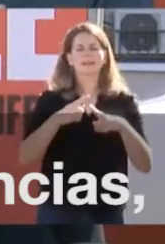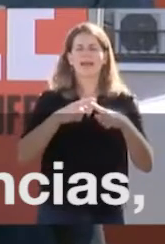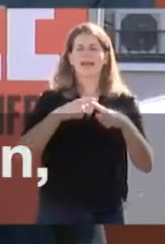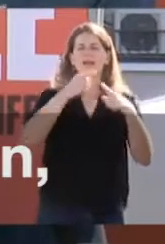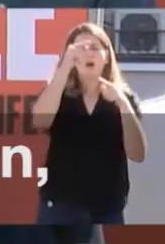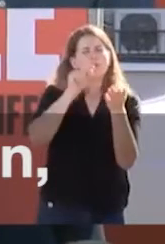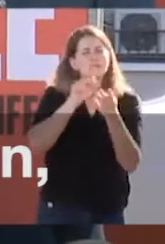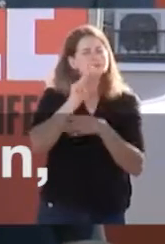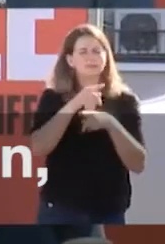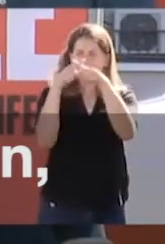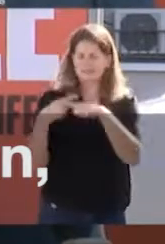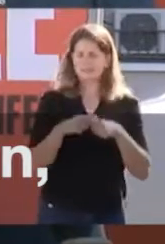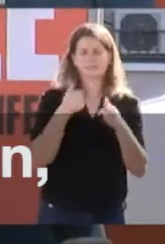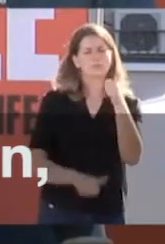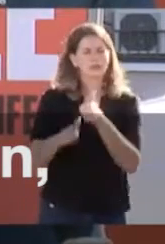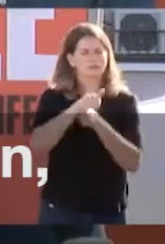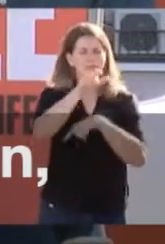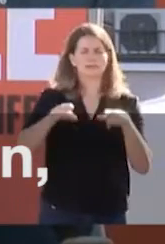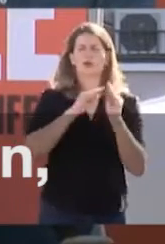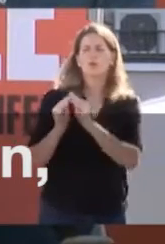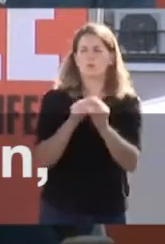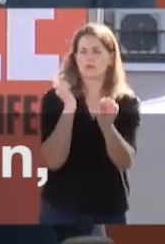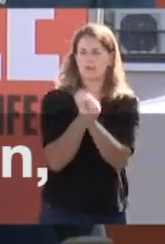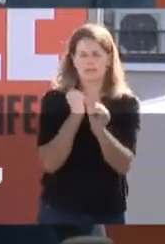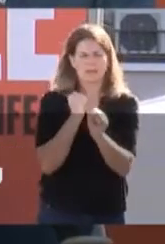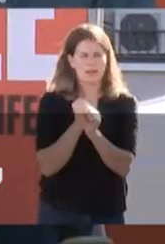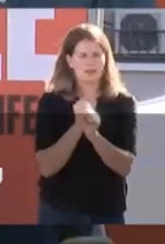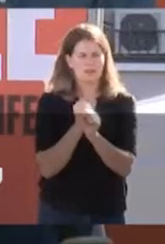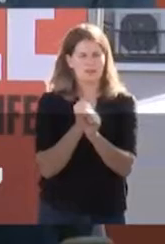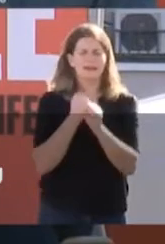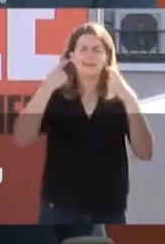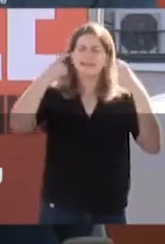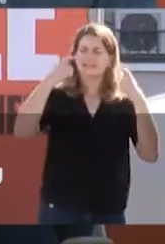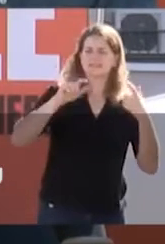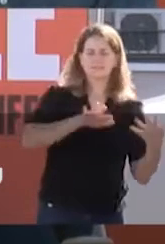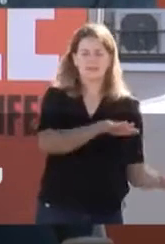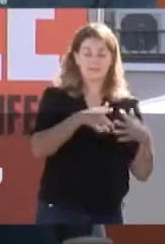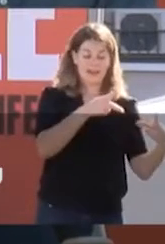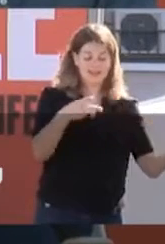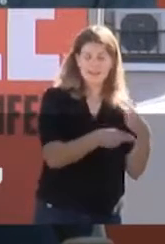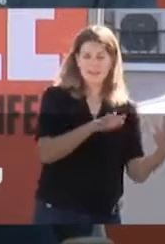diferències, prioritzem la gent comuna, la gent treballadora i revertim les